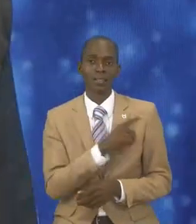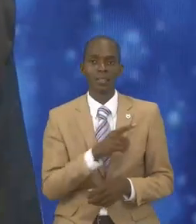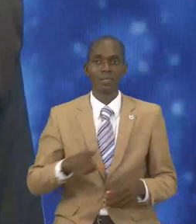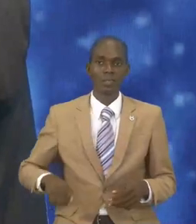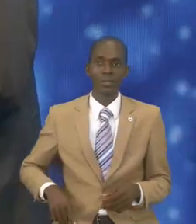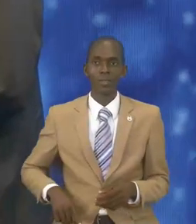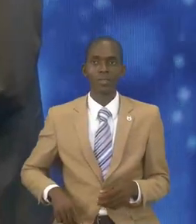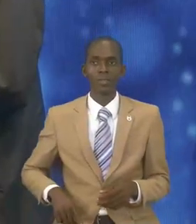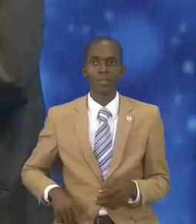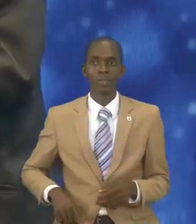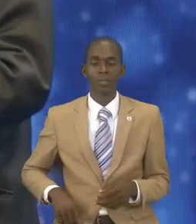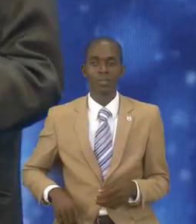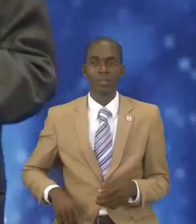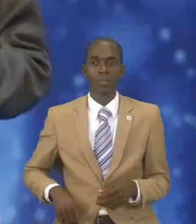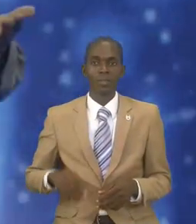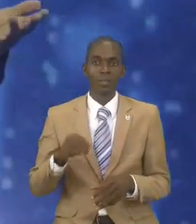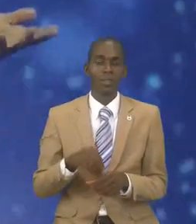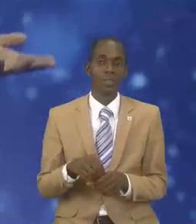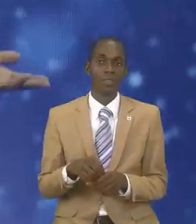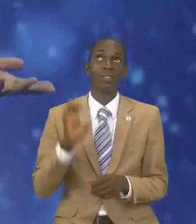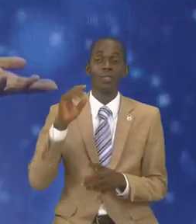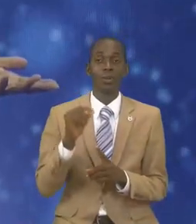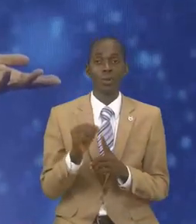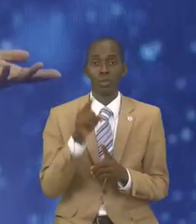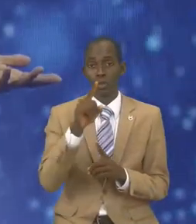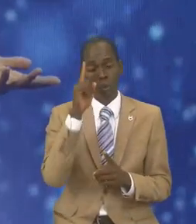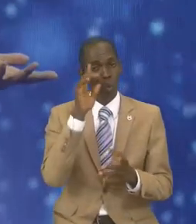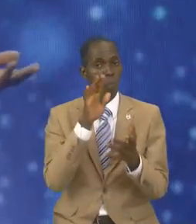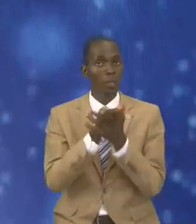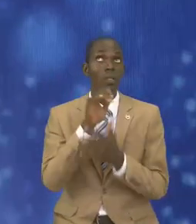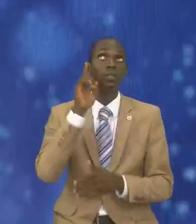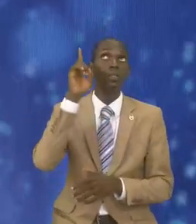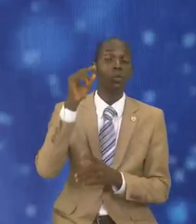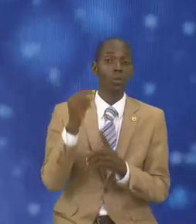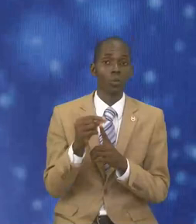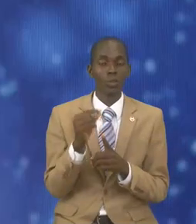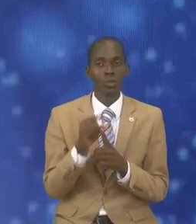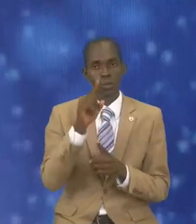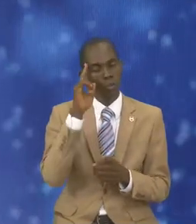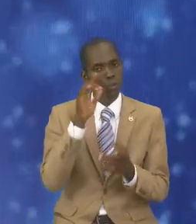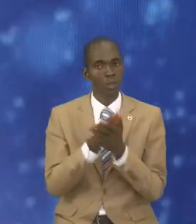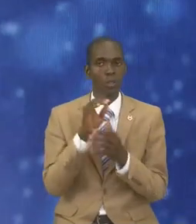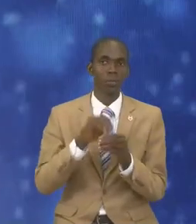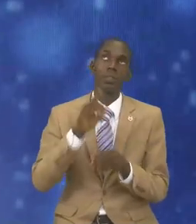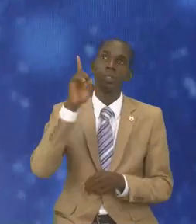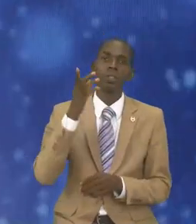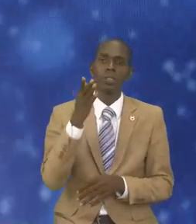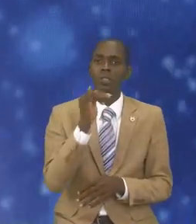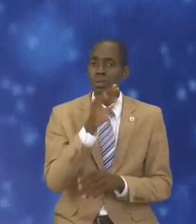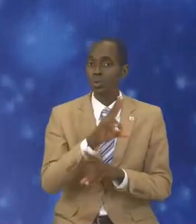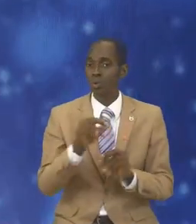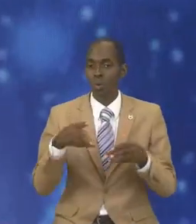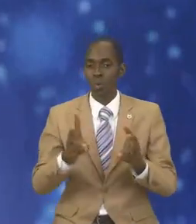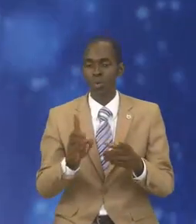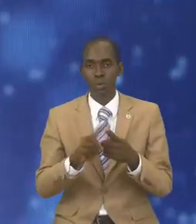Et le Seigneur, dans sa parole, quand tu crois à la parole, tu crois en lui. Il n'y a pas